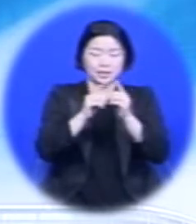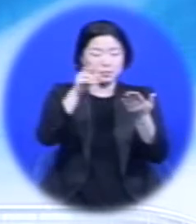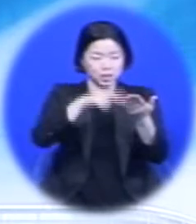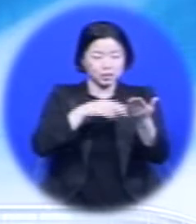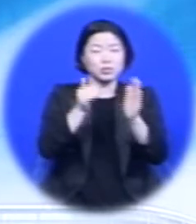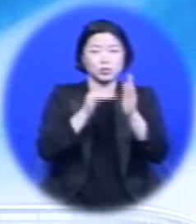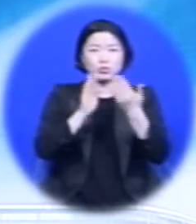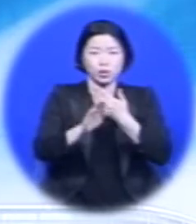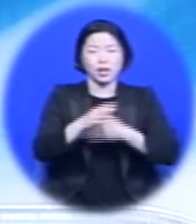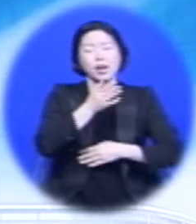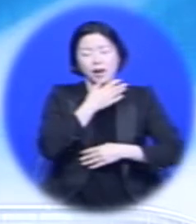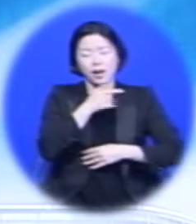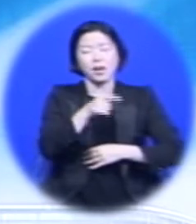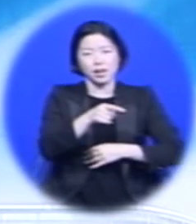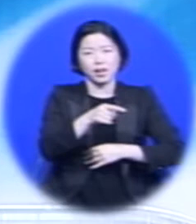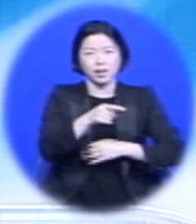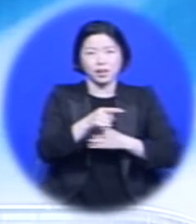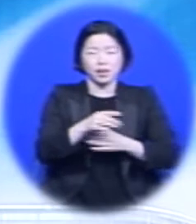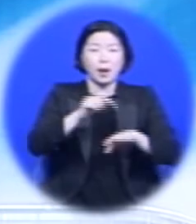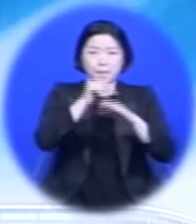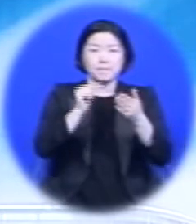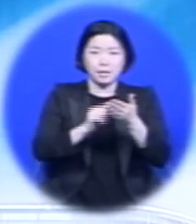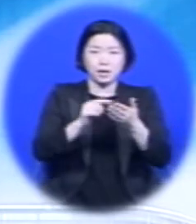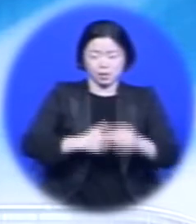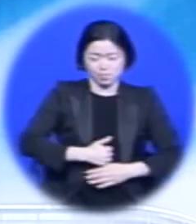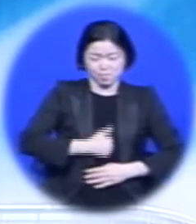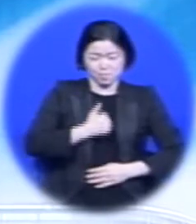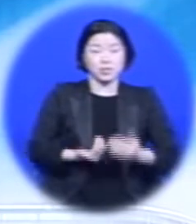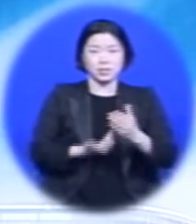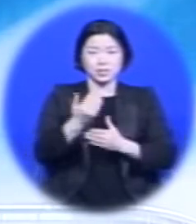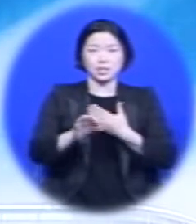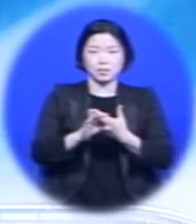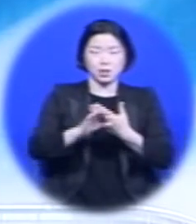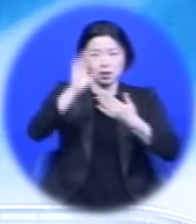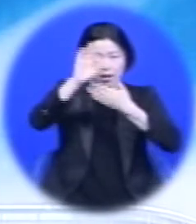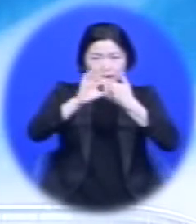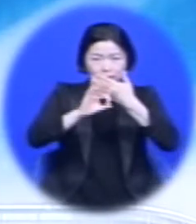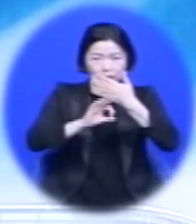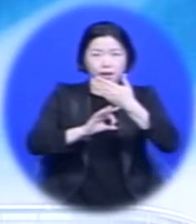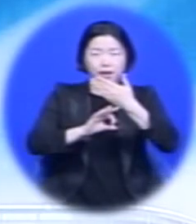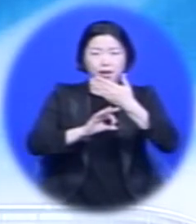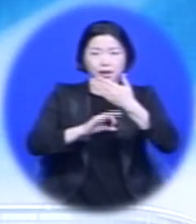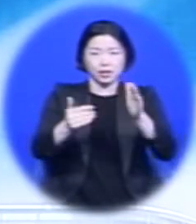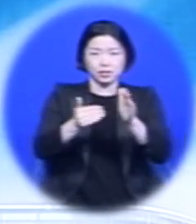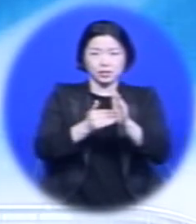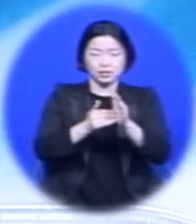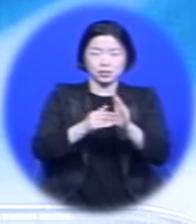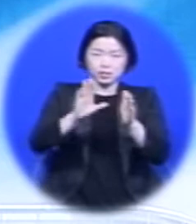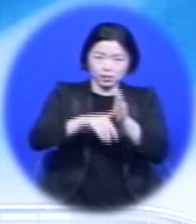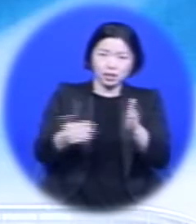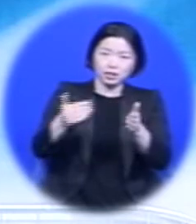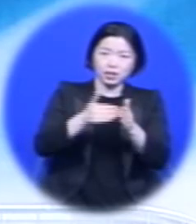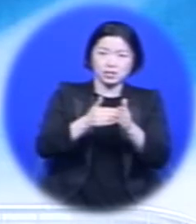읽고, 그렇구나. 이 마음에 분이 생기면 해가 지도록 품으면 안 되는구나.